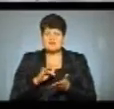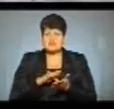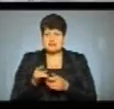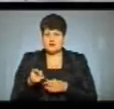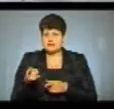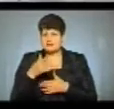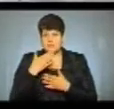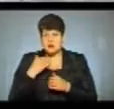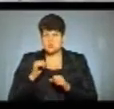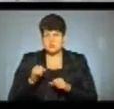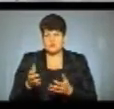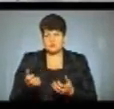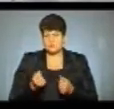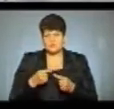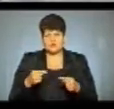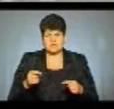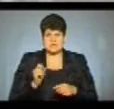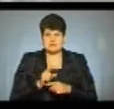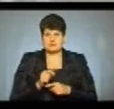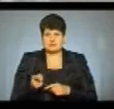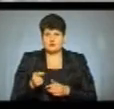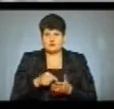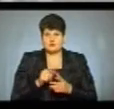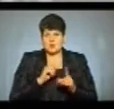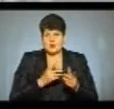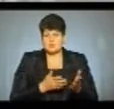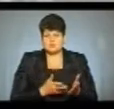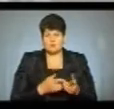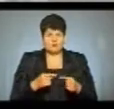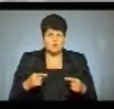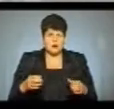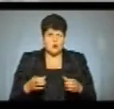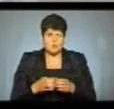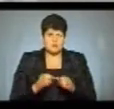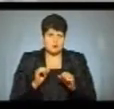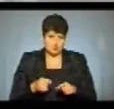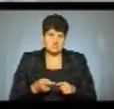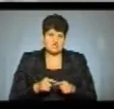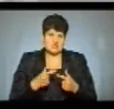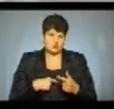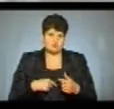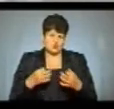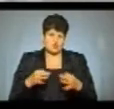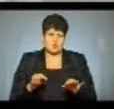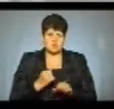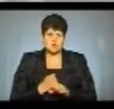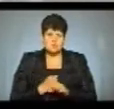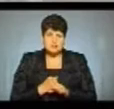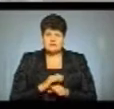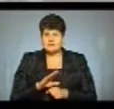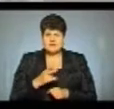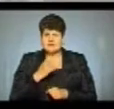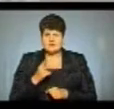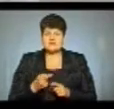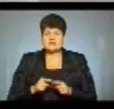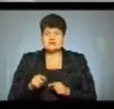не маєш права отримати будь-які замовлення з Тернопільської міської ради. Будь-яка громада може собі це дозволити зробити. Незважаючи